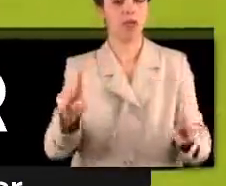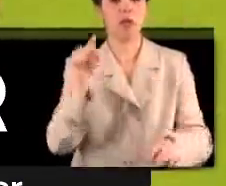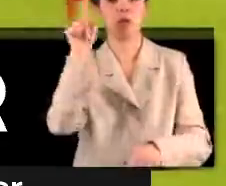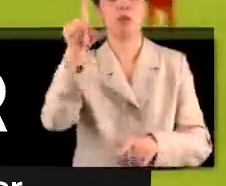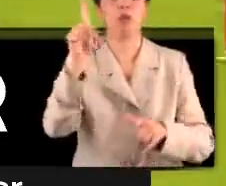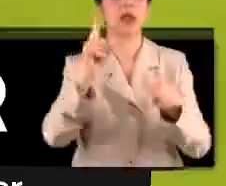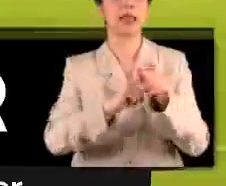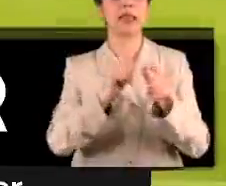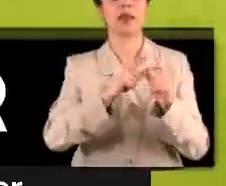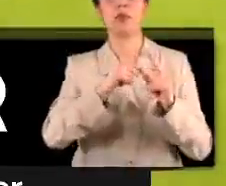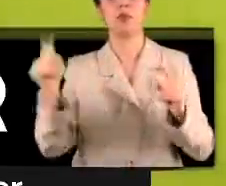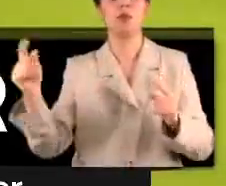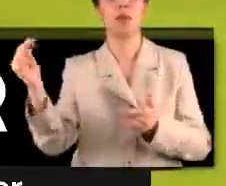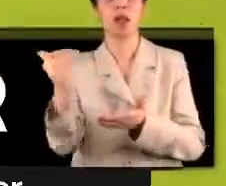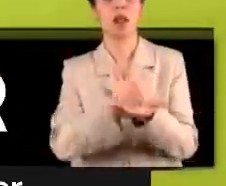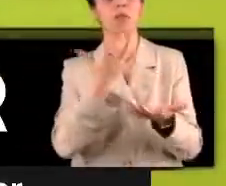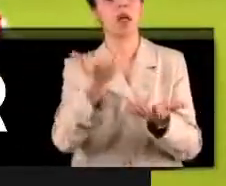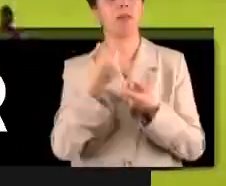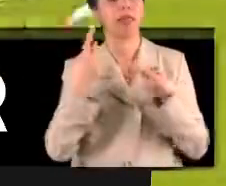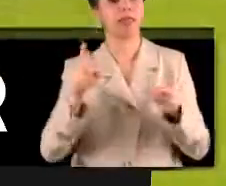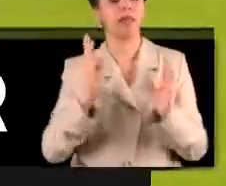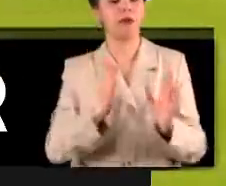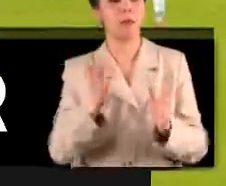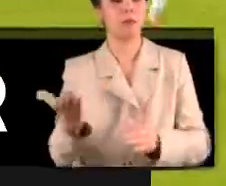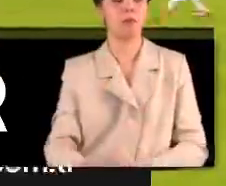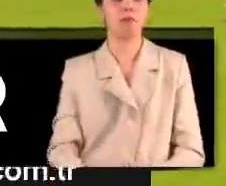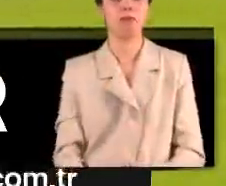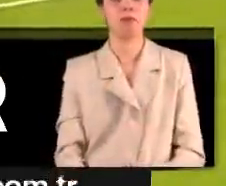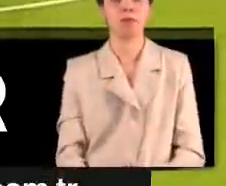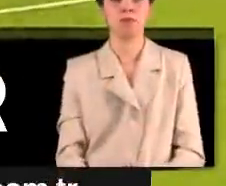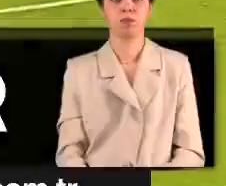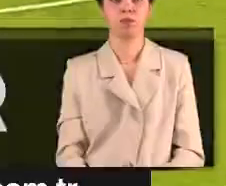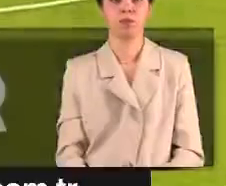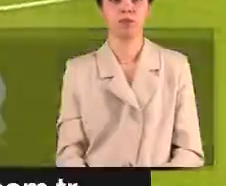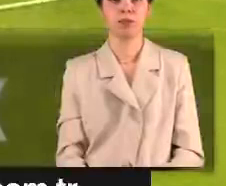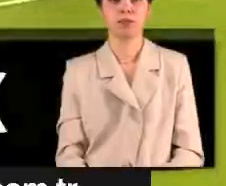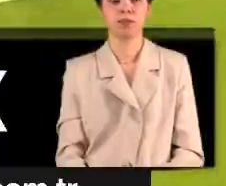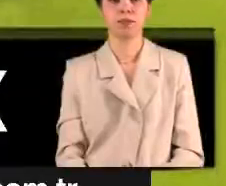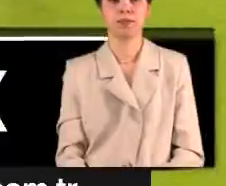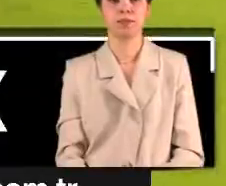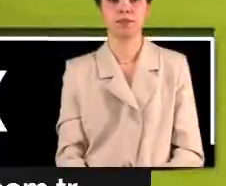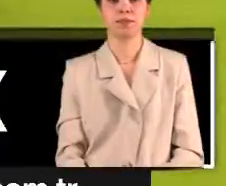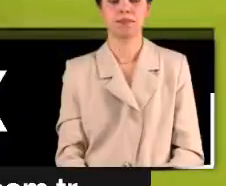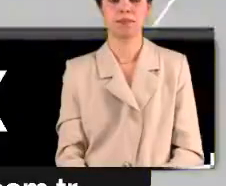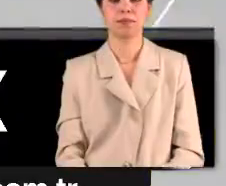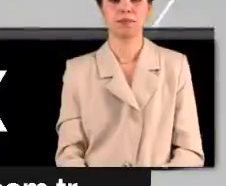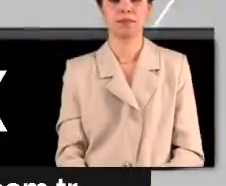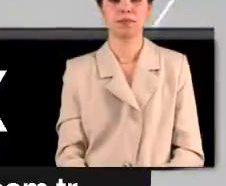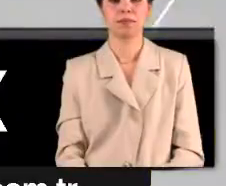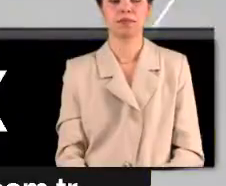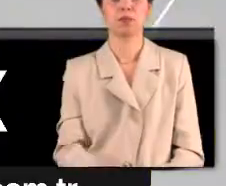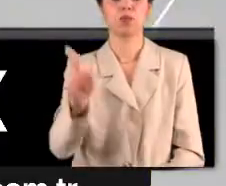boyu hak edecekleri gelirleri de almaya devam edecekler. Samet orada dışarı çıkardı. Vuruş topu ağlara gidiyor. Yine